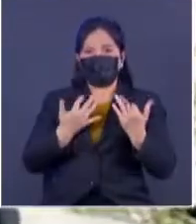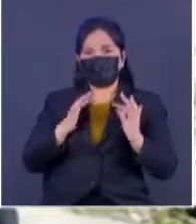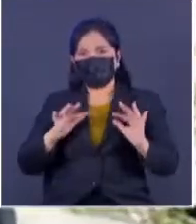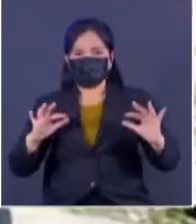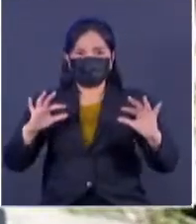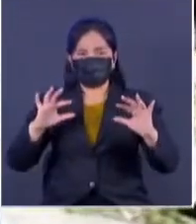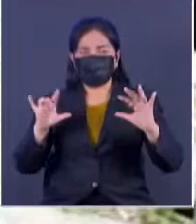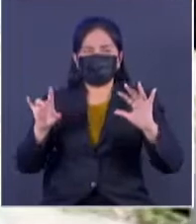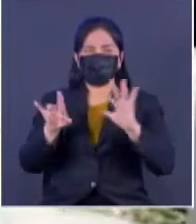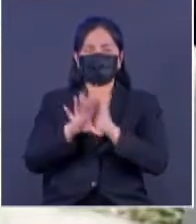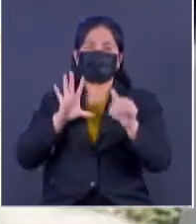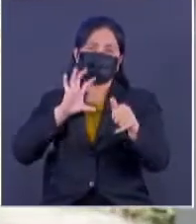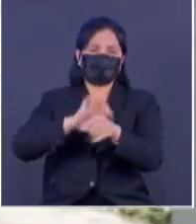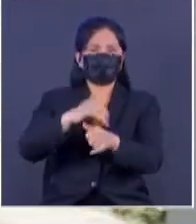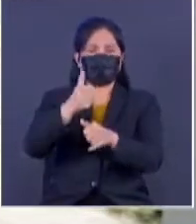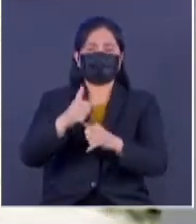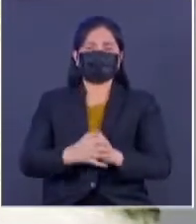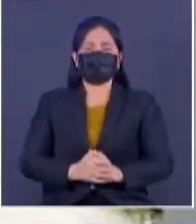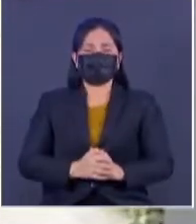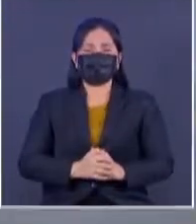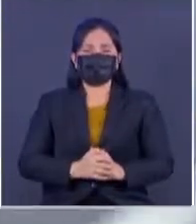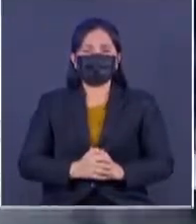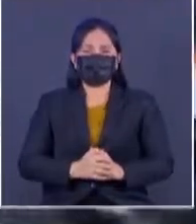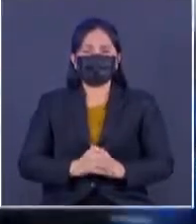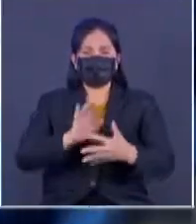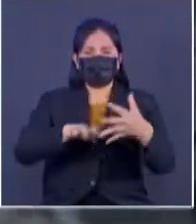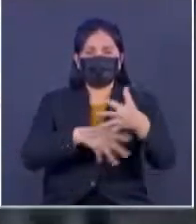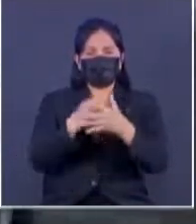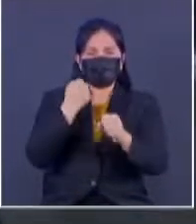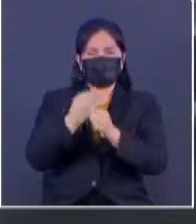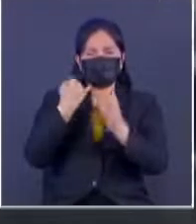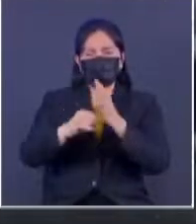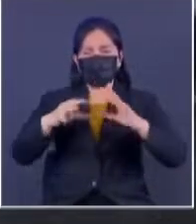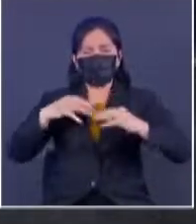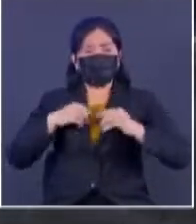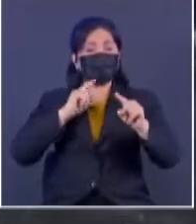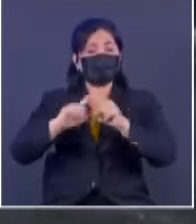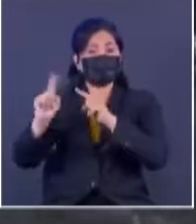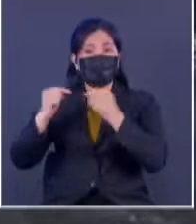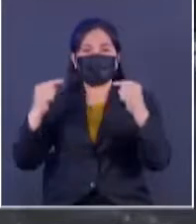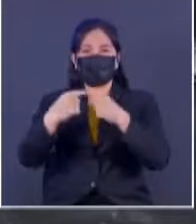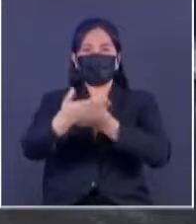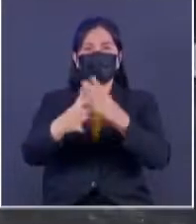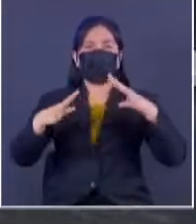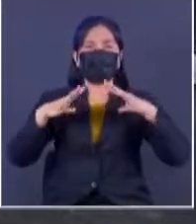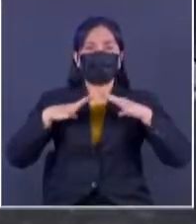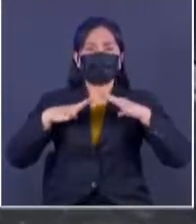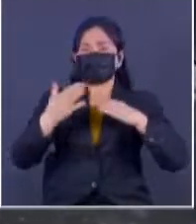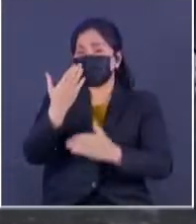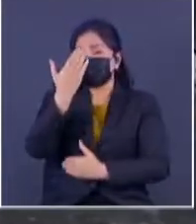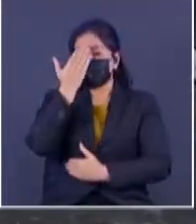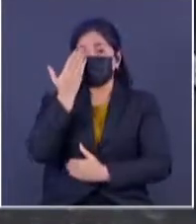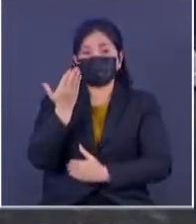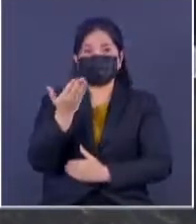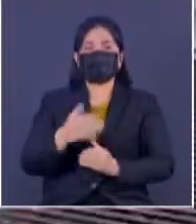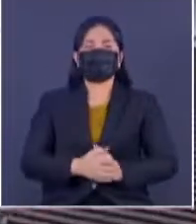แล้วฮะจากนั้นครับทำการควบคุมตัวไปทำแผนประกอบคำรับสารภาพนะครับที่หน้าหอพักแห่งหนึ่งริมถนนภู